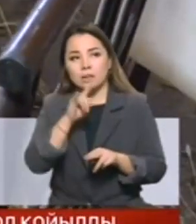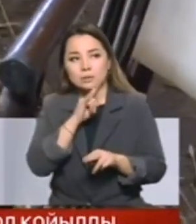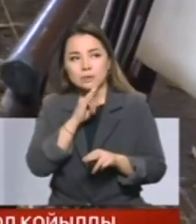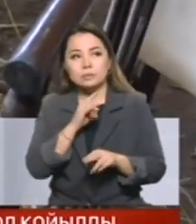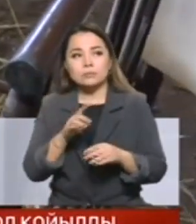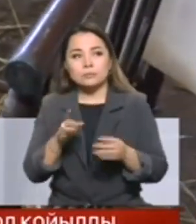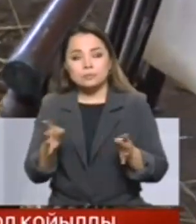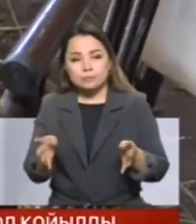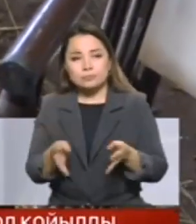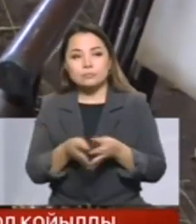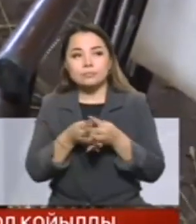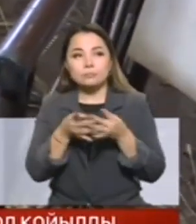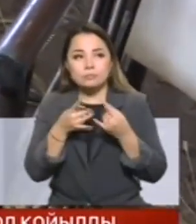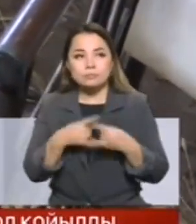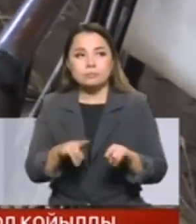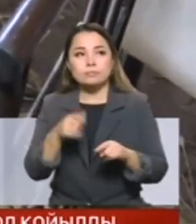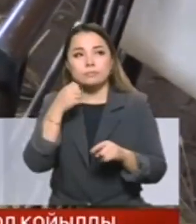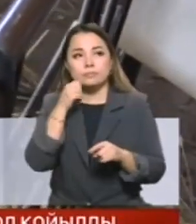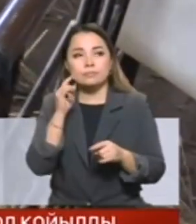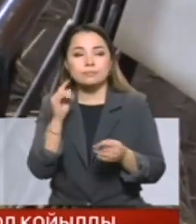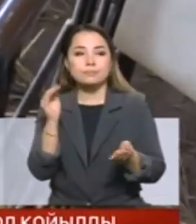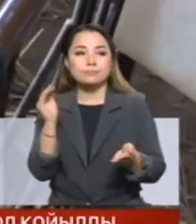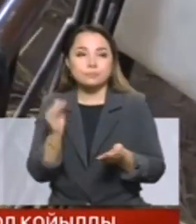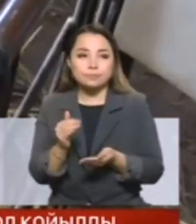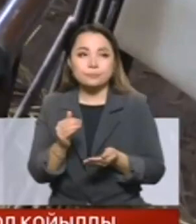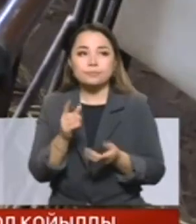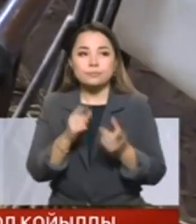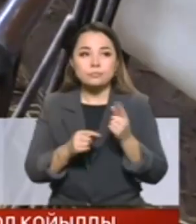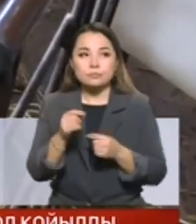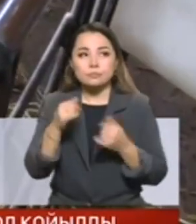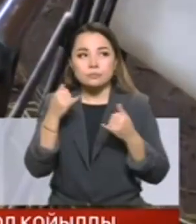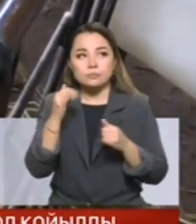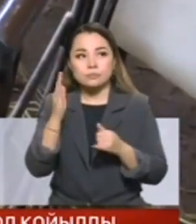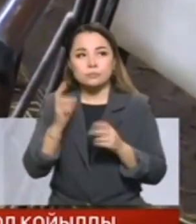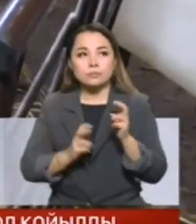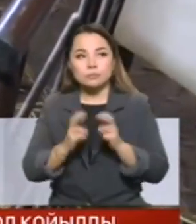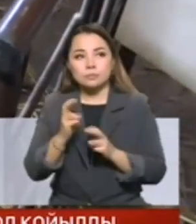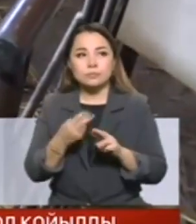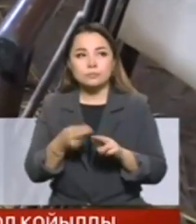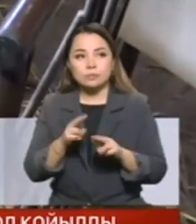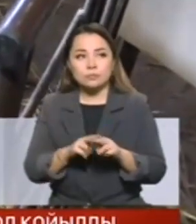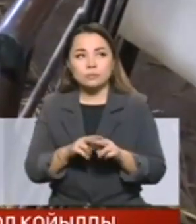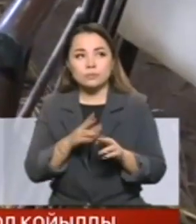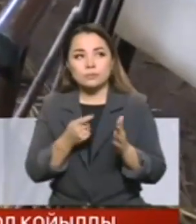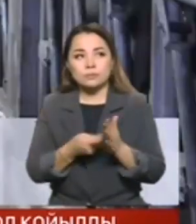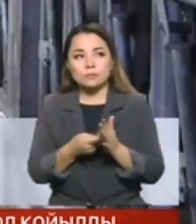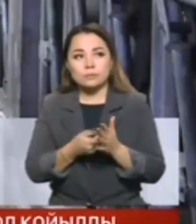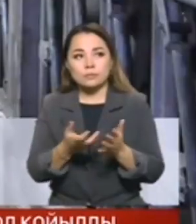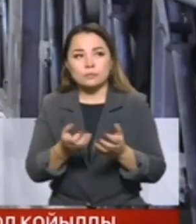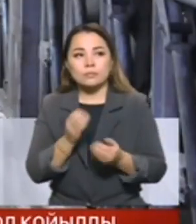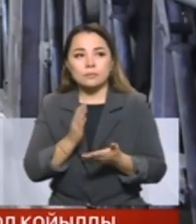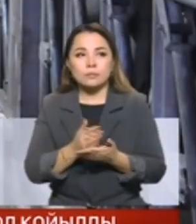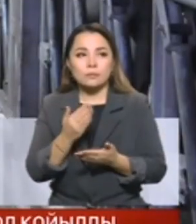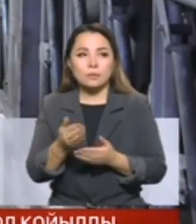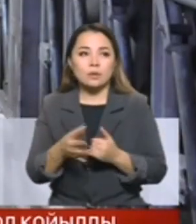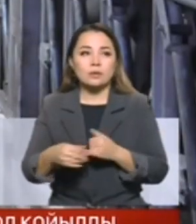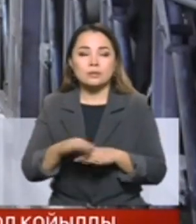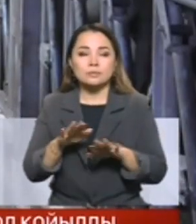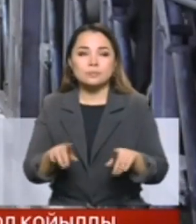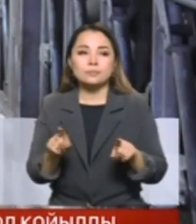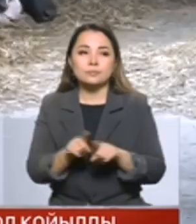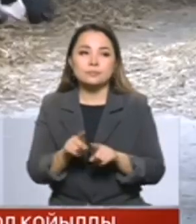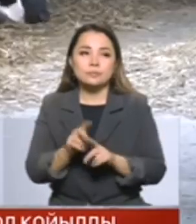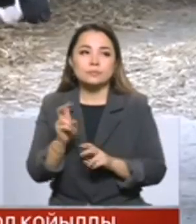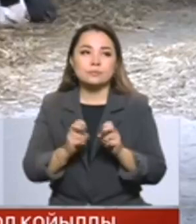қолдан ұрықтандырылып, күні кеше ғана туған бұзау, сүт фермасының болашақ өнімі осы төлдерден алынады. Өңірдегі бірегей